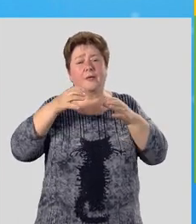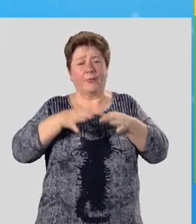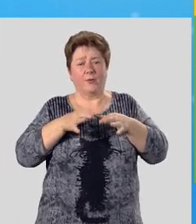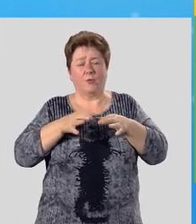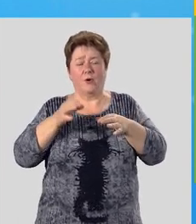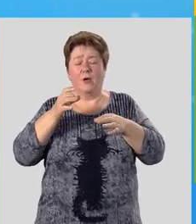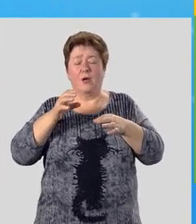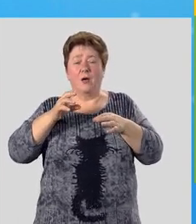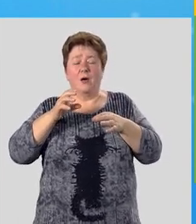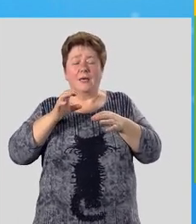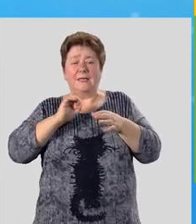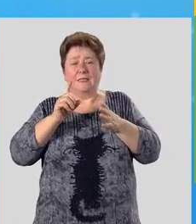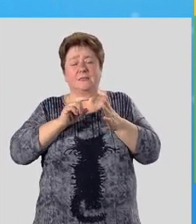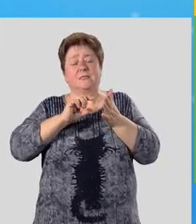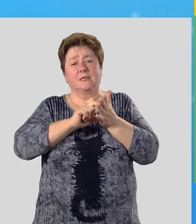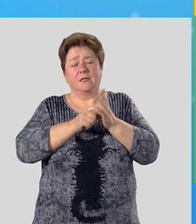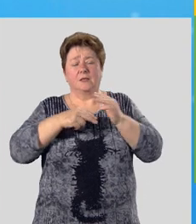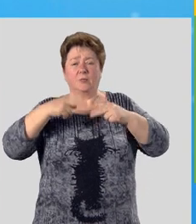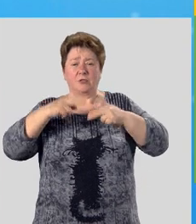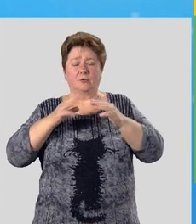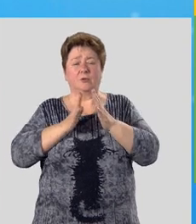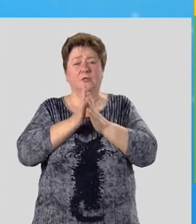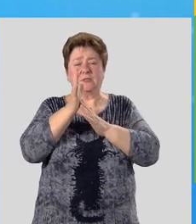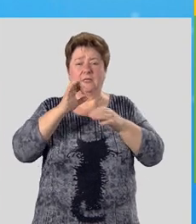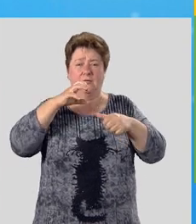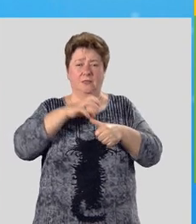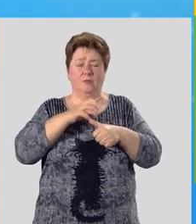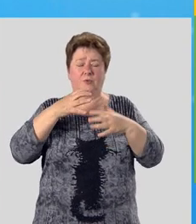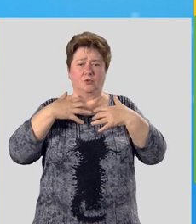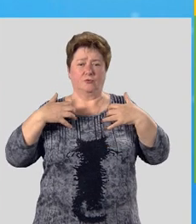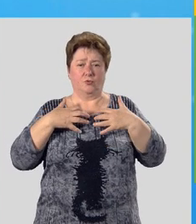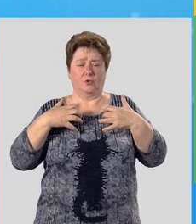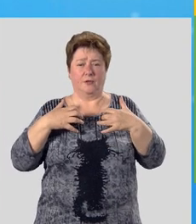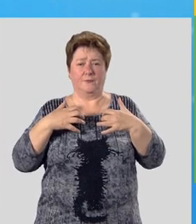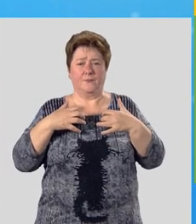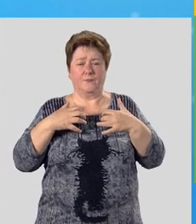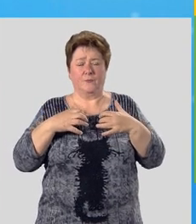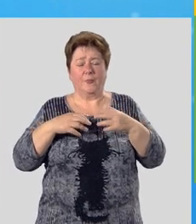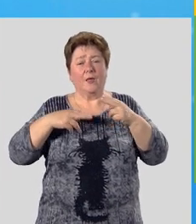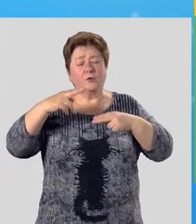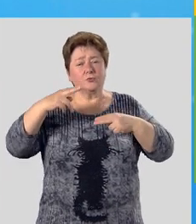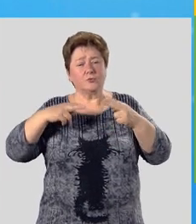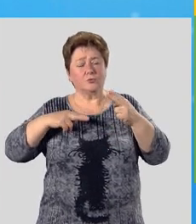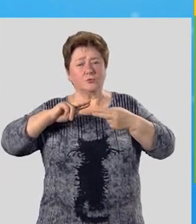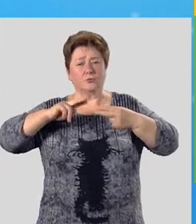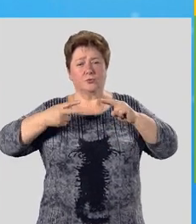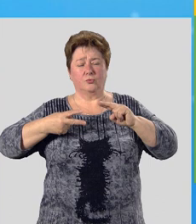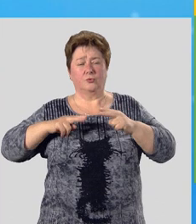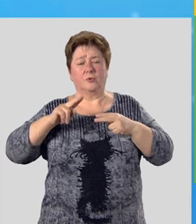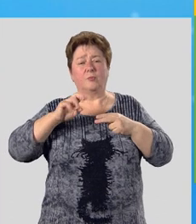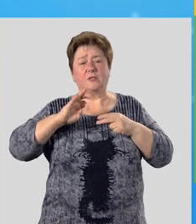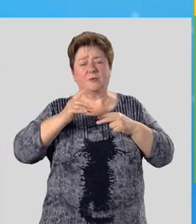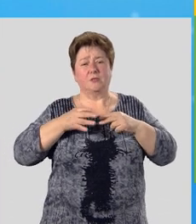Из эукариотных клеток построены растения, грибы и животные. Структура